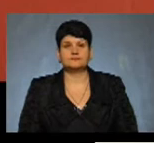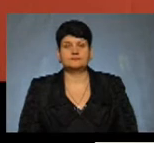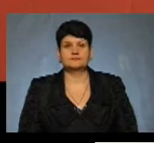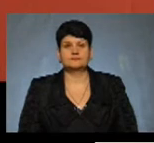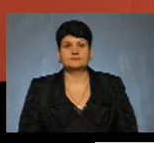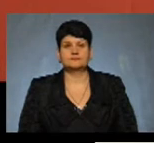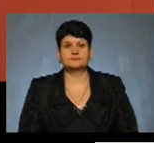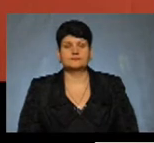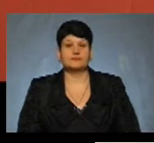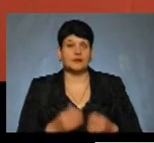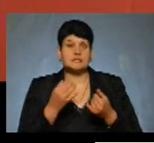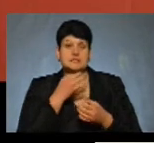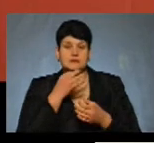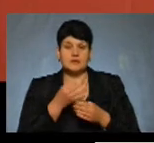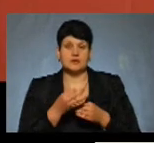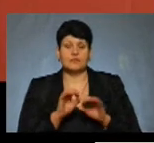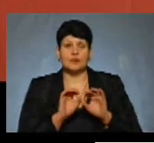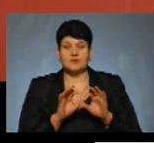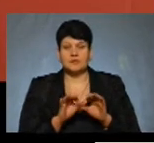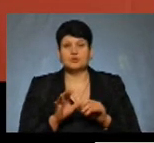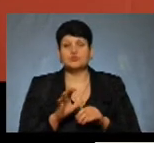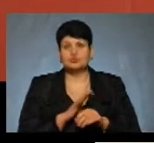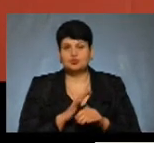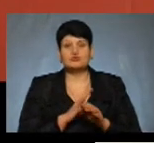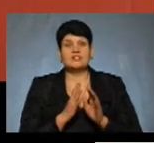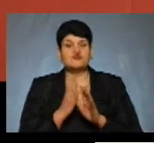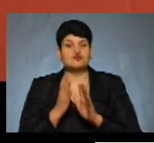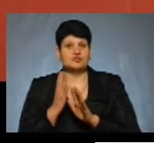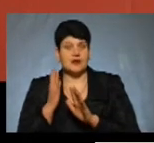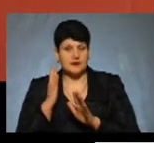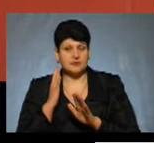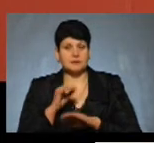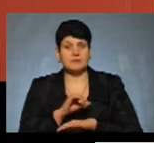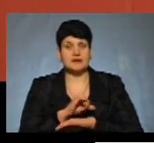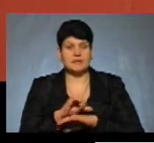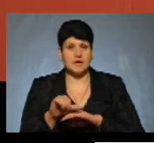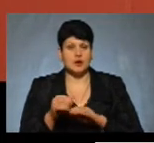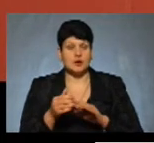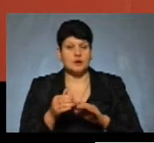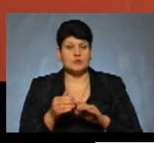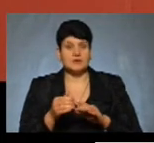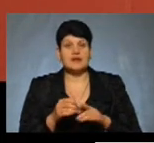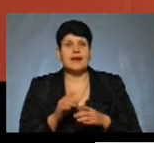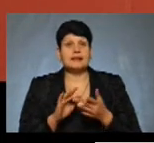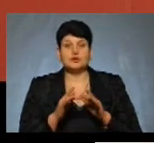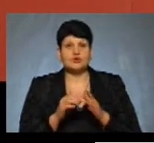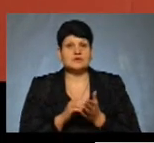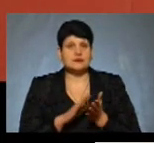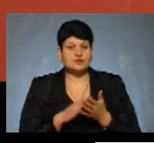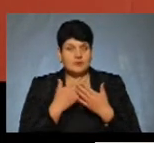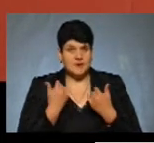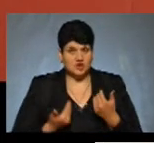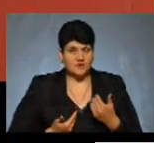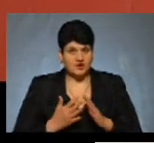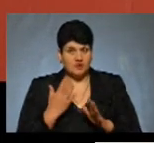Власне, в коментарі зазначили, що були черги при розмитненні. Електронного запису у вас немає, і, в принципі, жива черга.